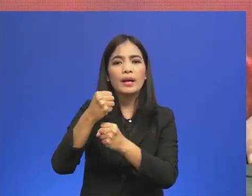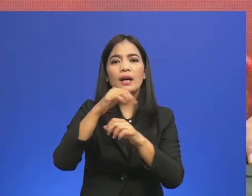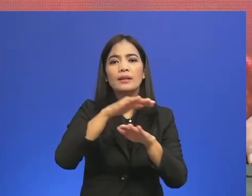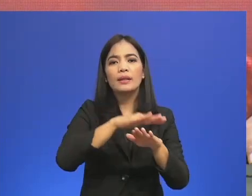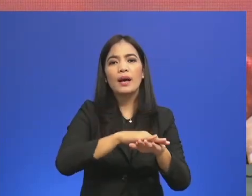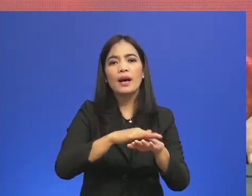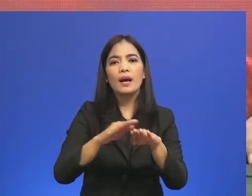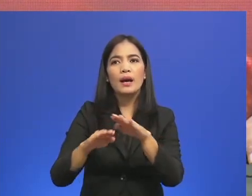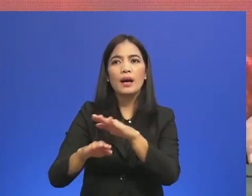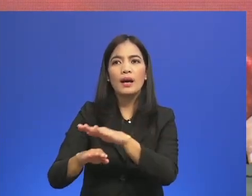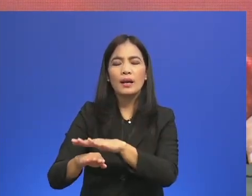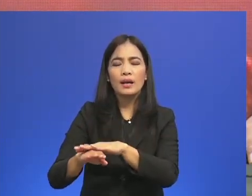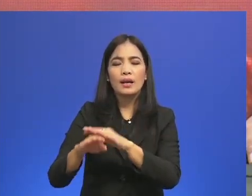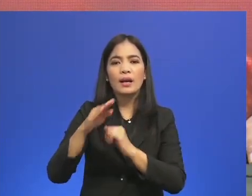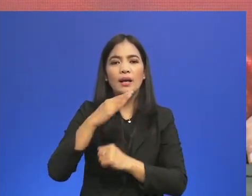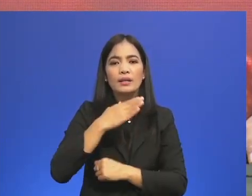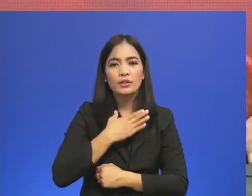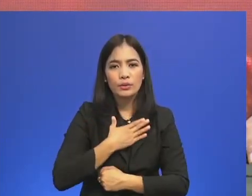pegang